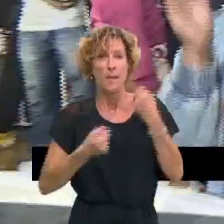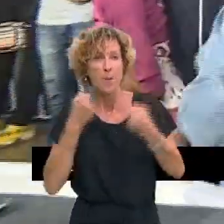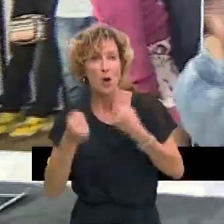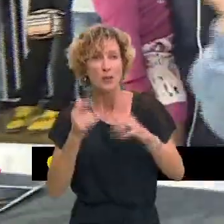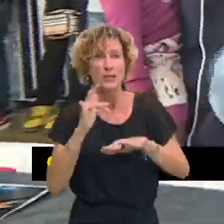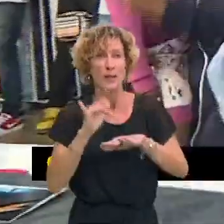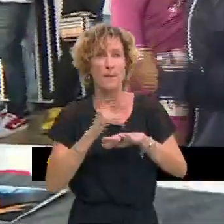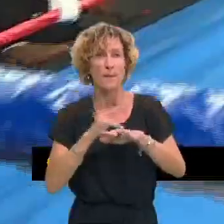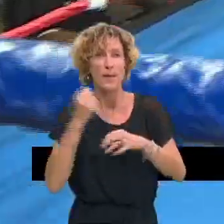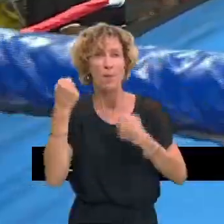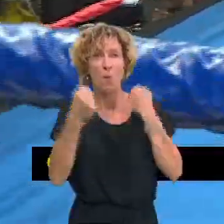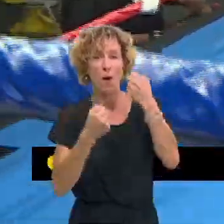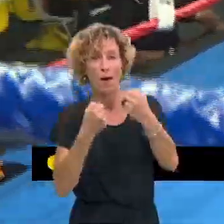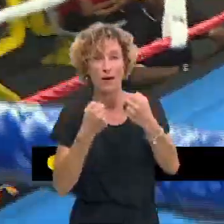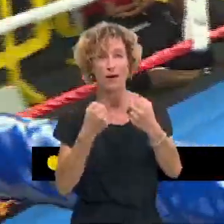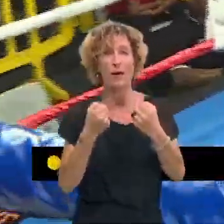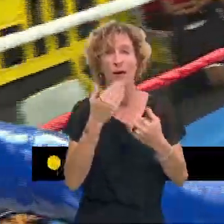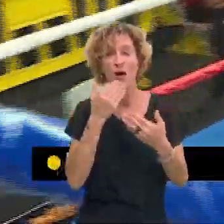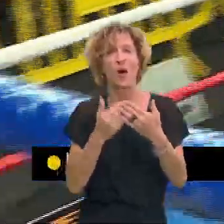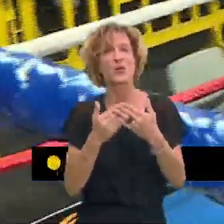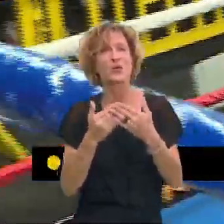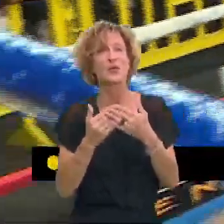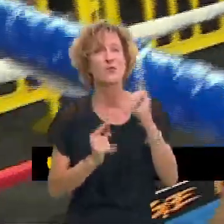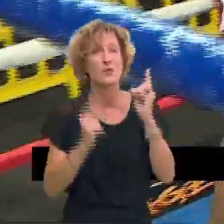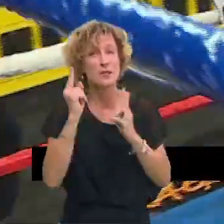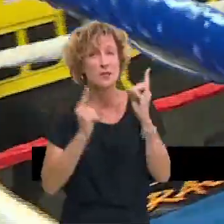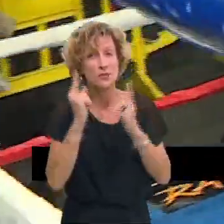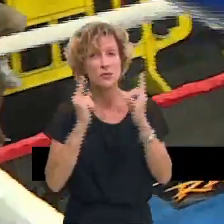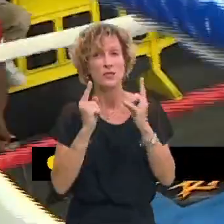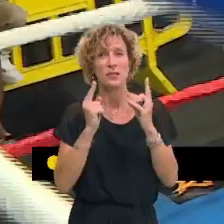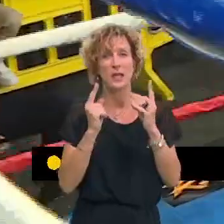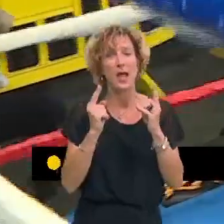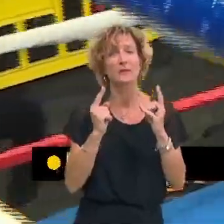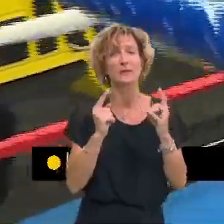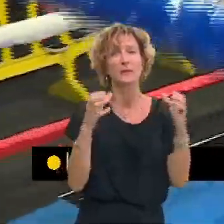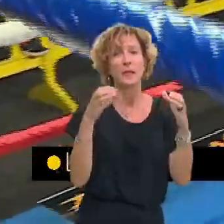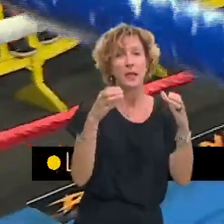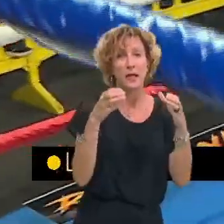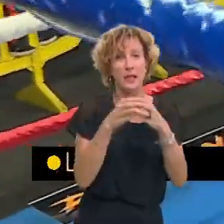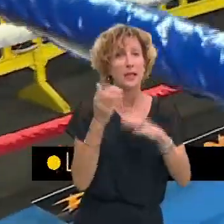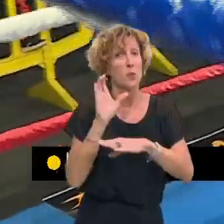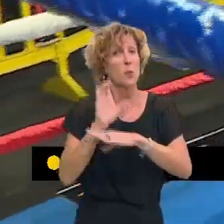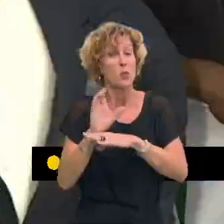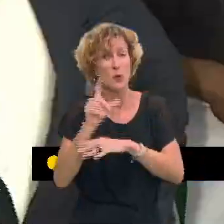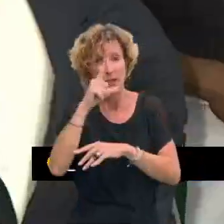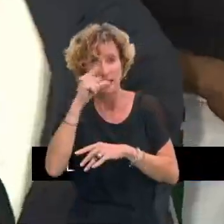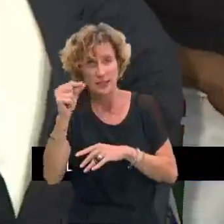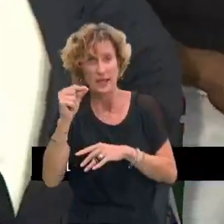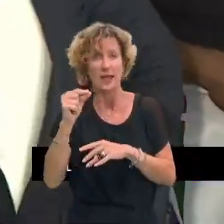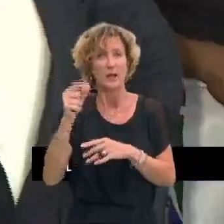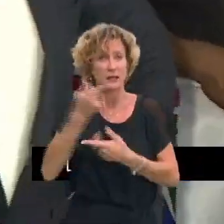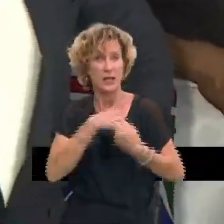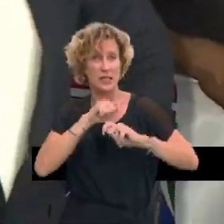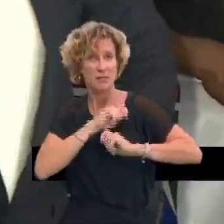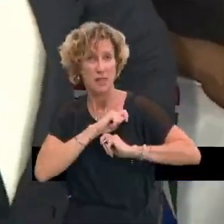au TBF One de Muay Thai à Sainte-Suzanne. La Réunion y affronte la Thaïlande et l'Espagne. Au programme 4 combats pro avec les